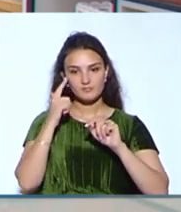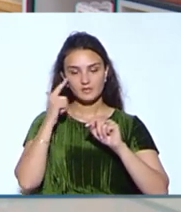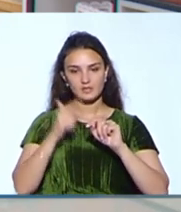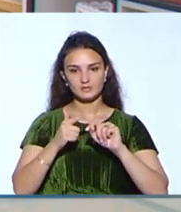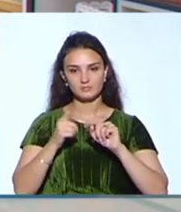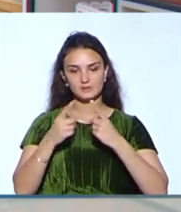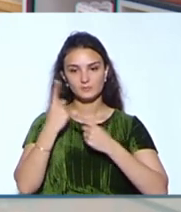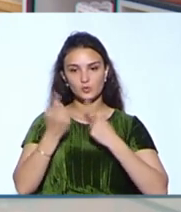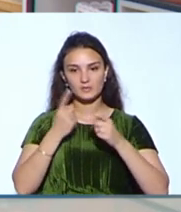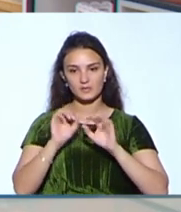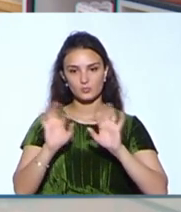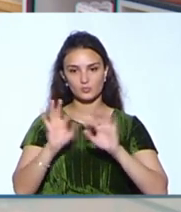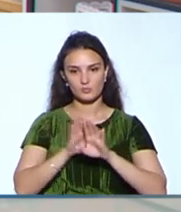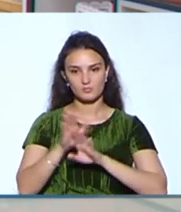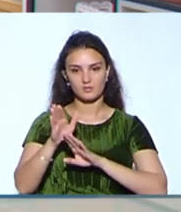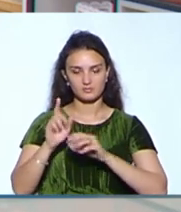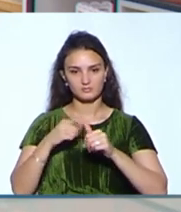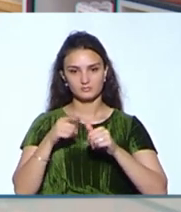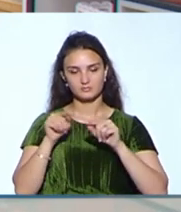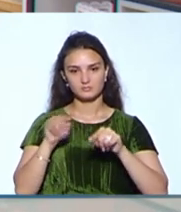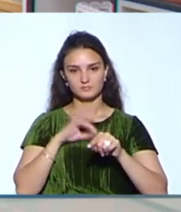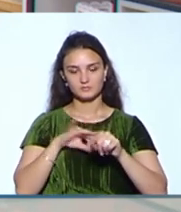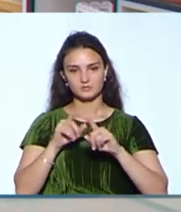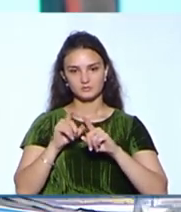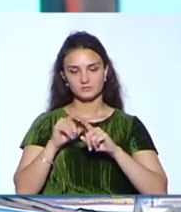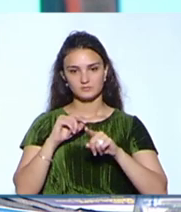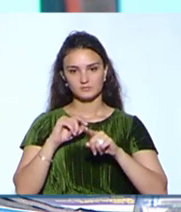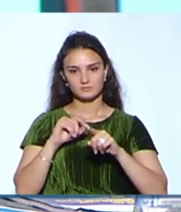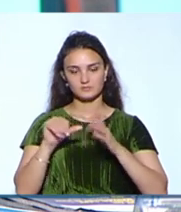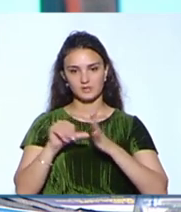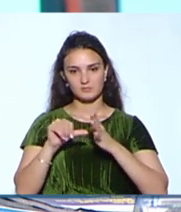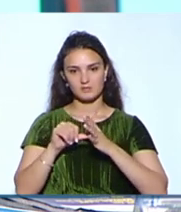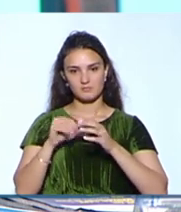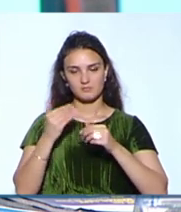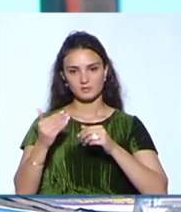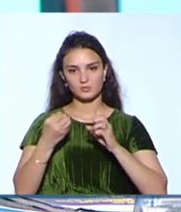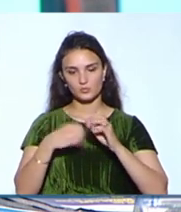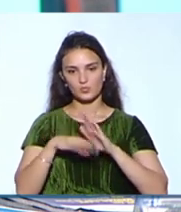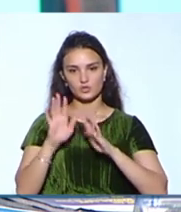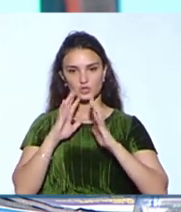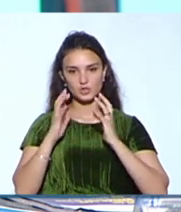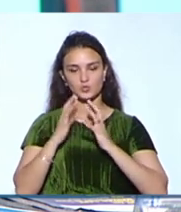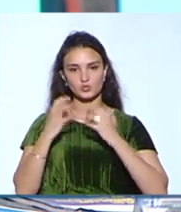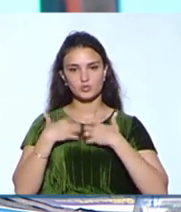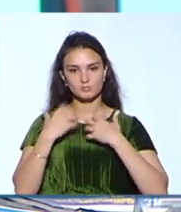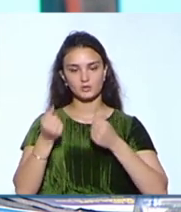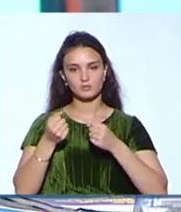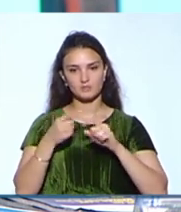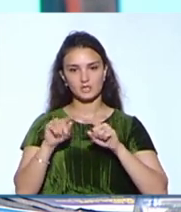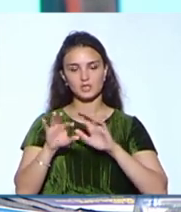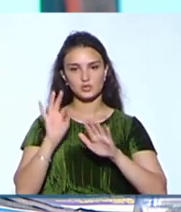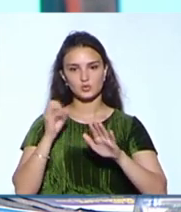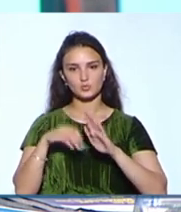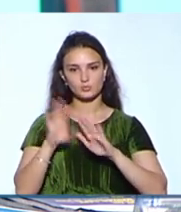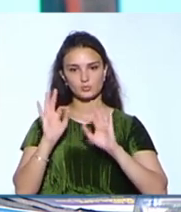ანუ ინფორმირებულობა, მოდით აი ამ კონტექსტში გამოვიყენოთ ეს სიტყვა, ეხმარება მათ უკეთ შეინარჩუნონ ჯანმრთელობა, აირჩიონ